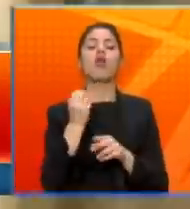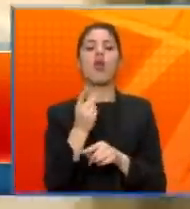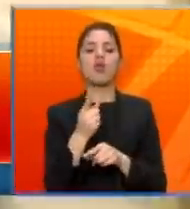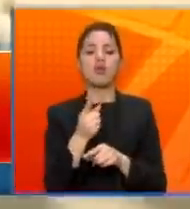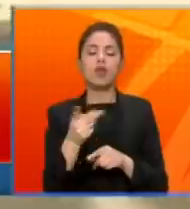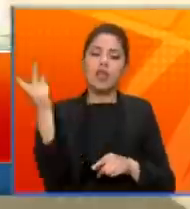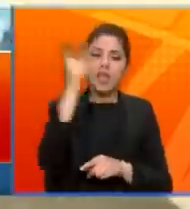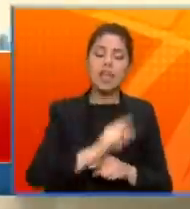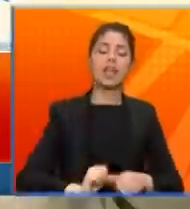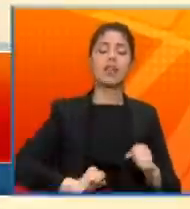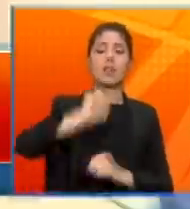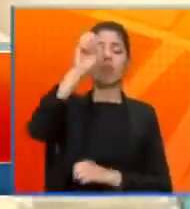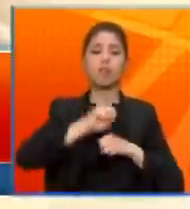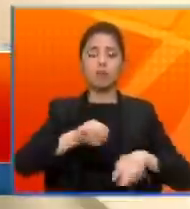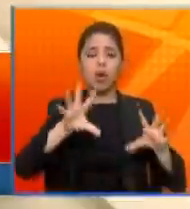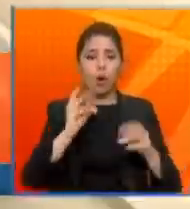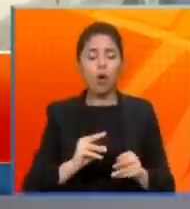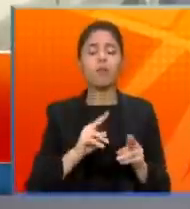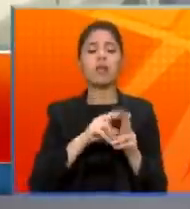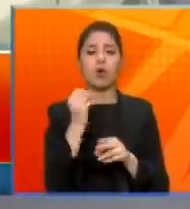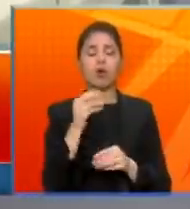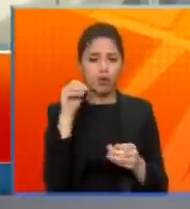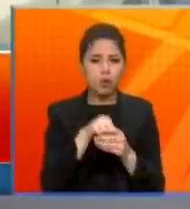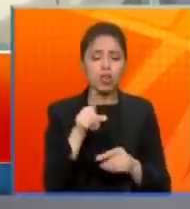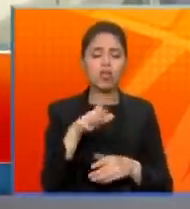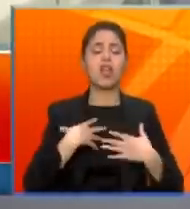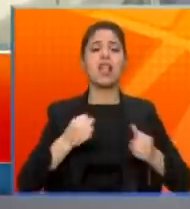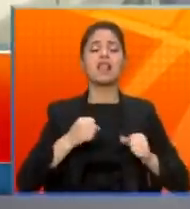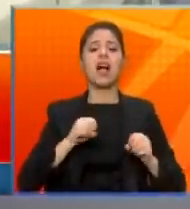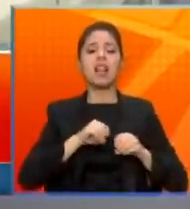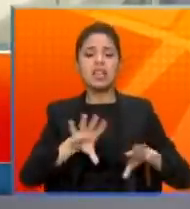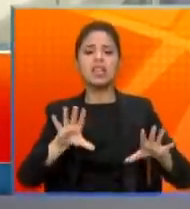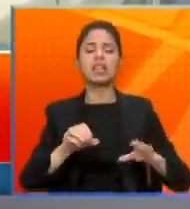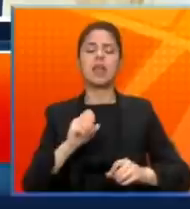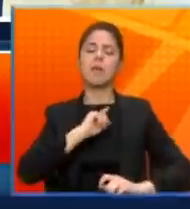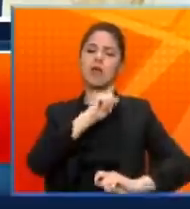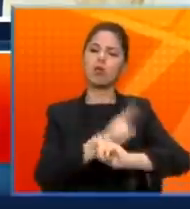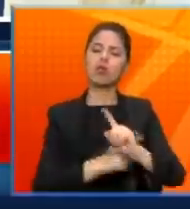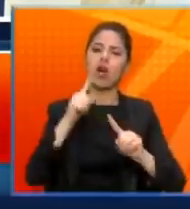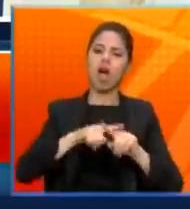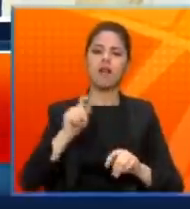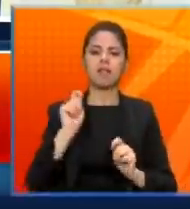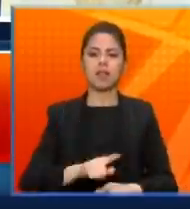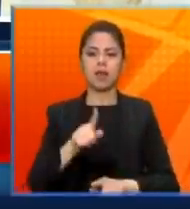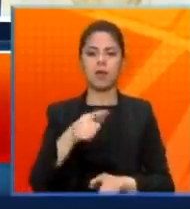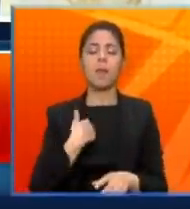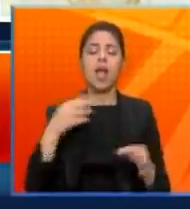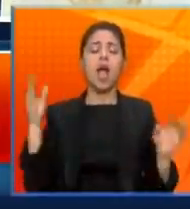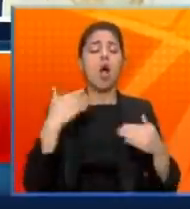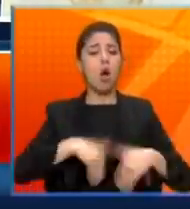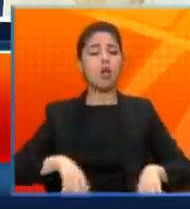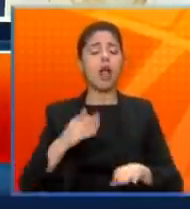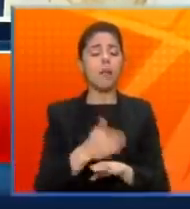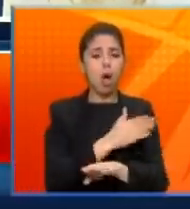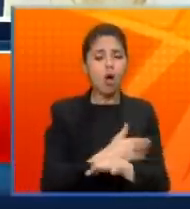ikinci dalganın gelmesi muhtemel olan koronavirüs için sağlık sistemini daha da güçlendiriyor. Önlemleri çok öncesinden biz